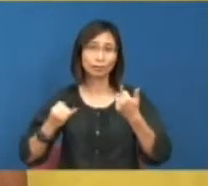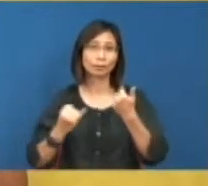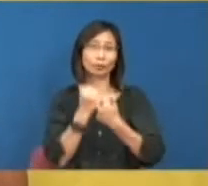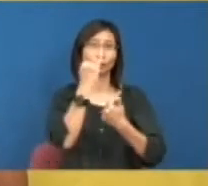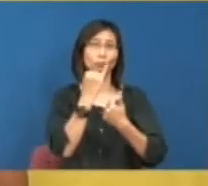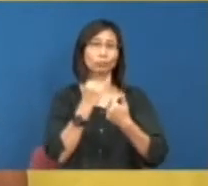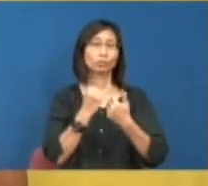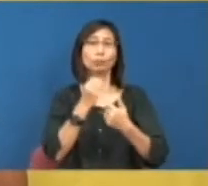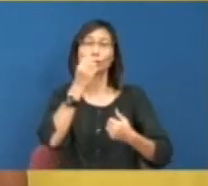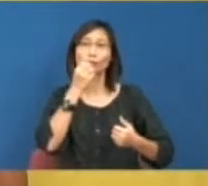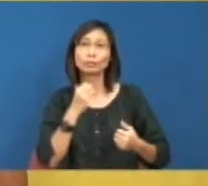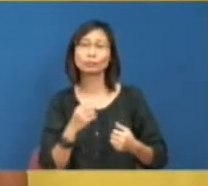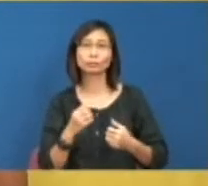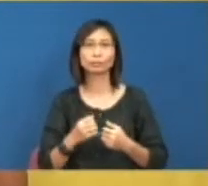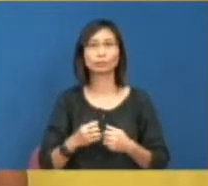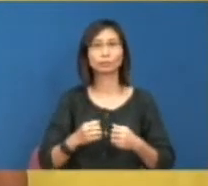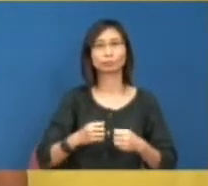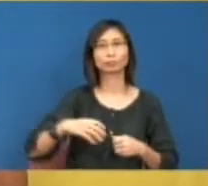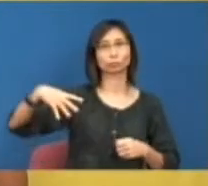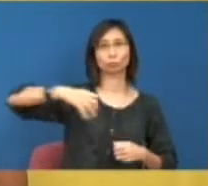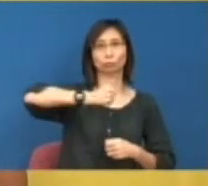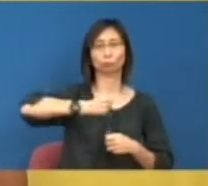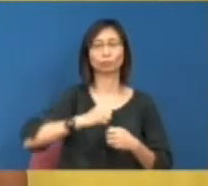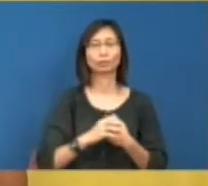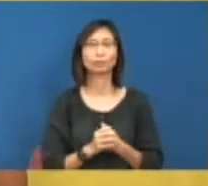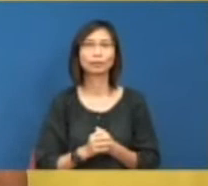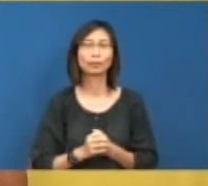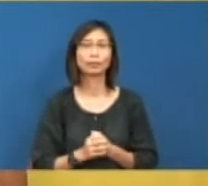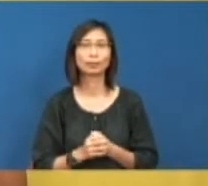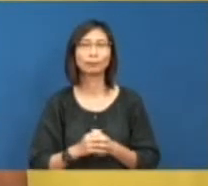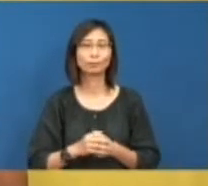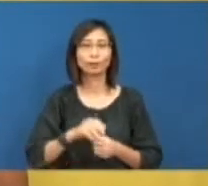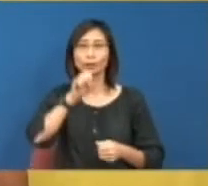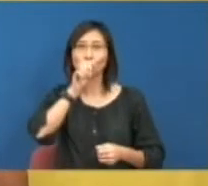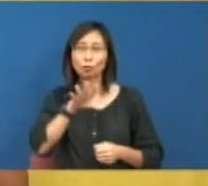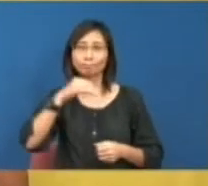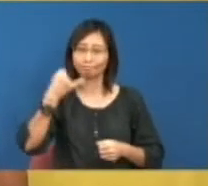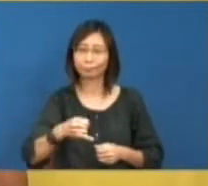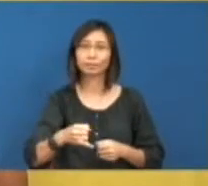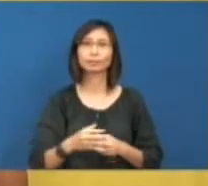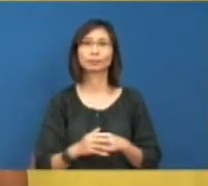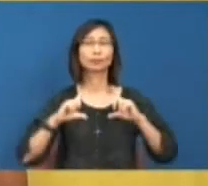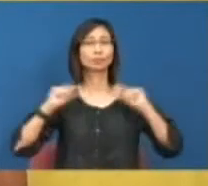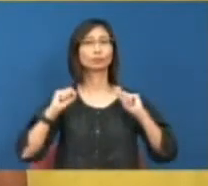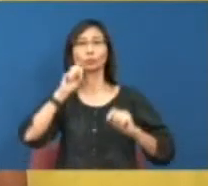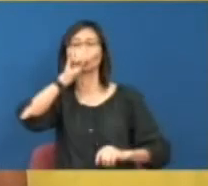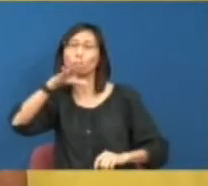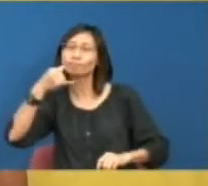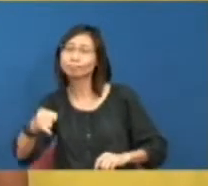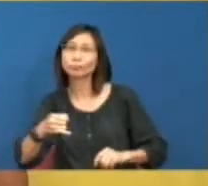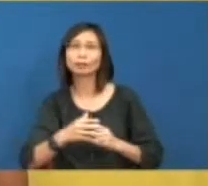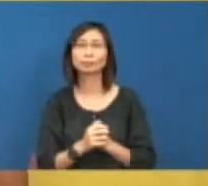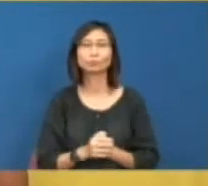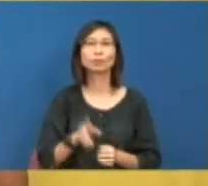威，方怕香港成為一個顛覆基地嘅嘢咧，佢一下令曾蔭權就唔做啦。即係譬如間雙普選